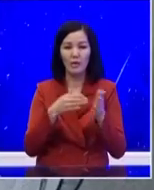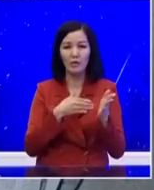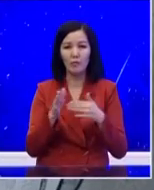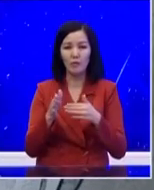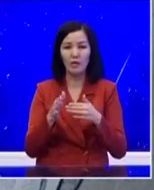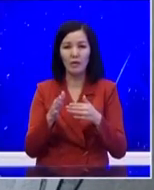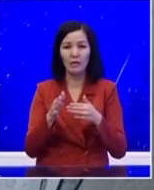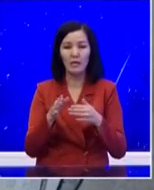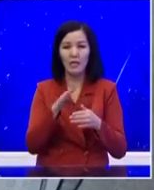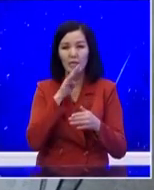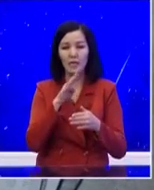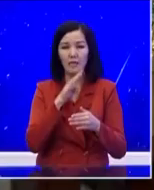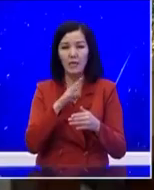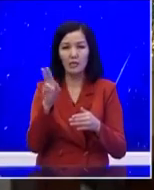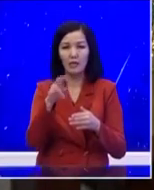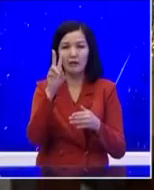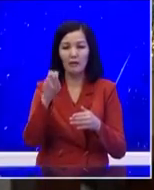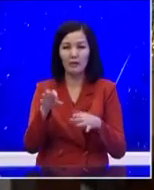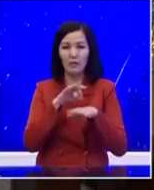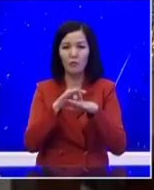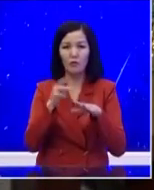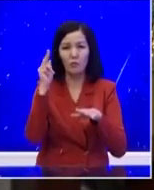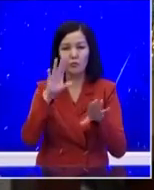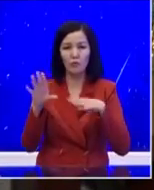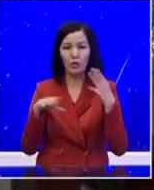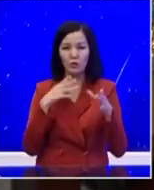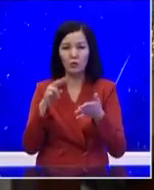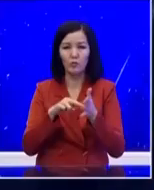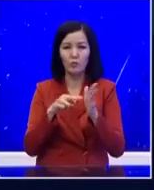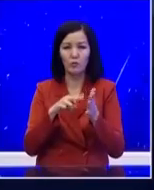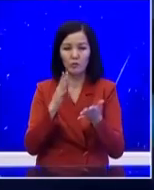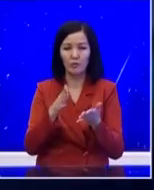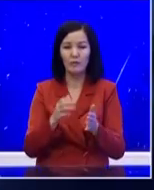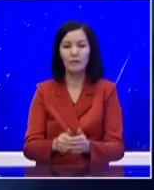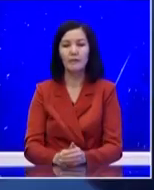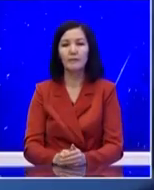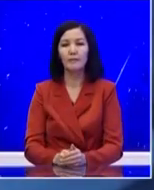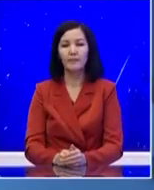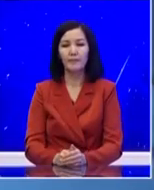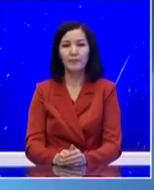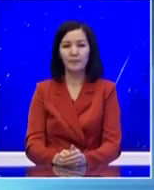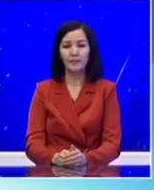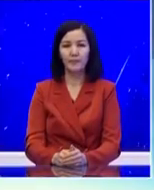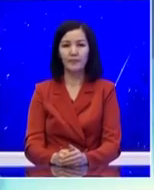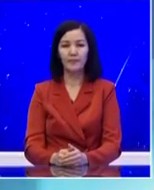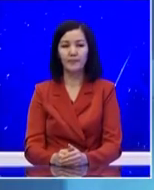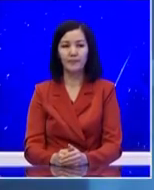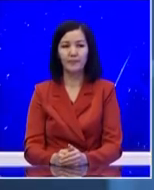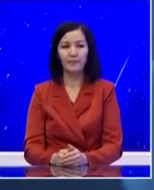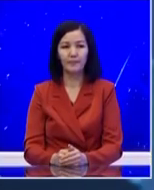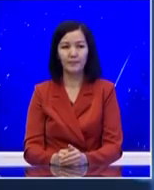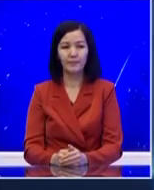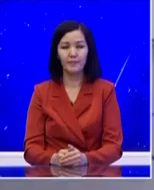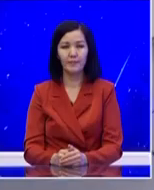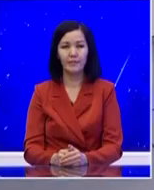Қырғызстанда өтетін оқу жаттығу жиынына қатысуды жоспарлап отыр. Жарқын Нұрланұлы, Айдос Қалиев, Жетісу телеарнасы.